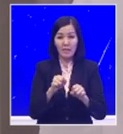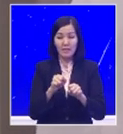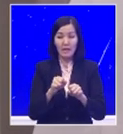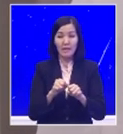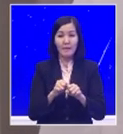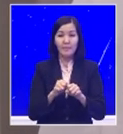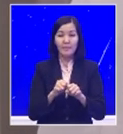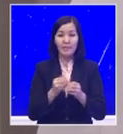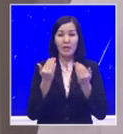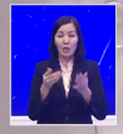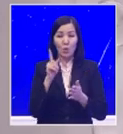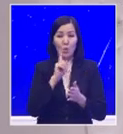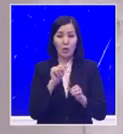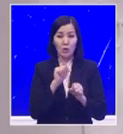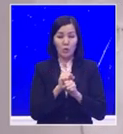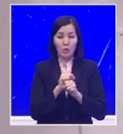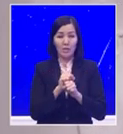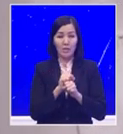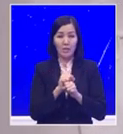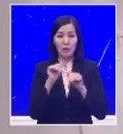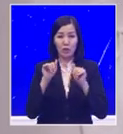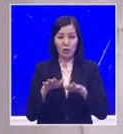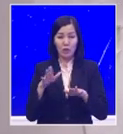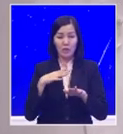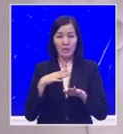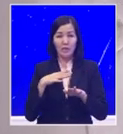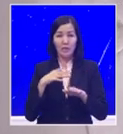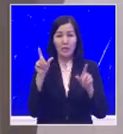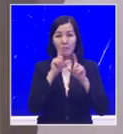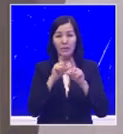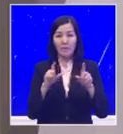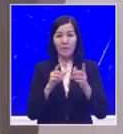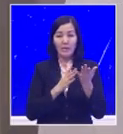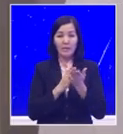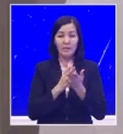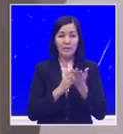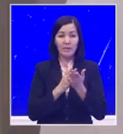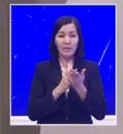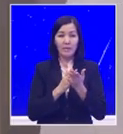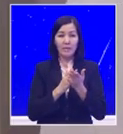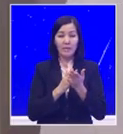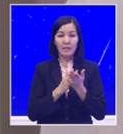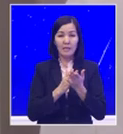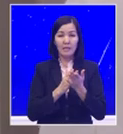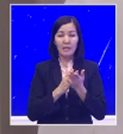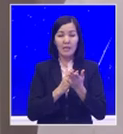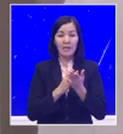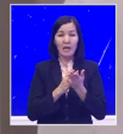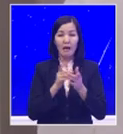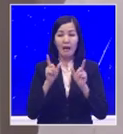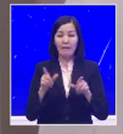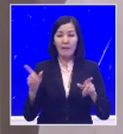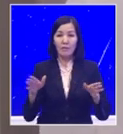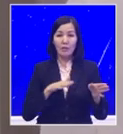қазірше тоқтата тұруға ақыл кеңес бердік. Мекемеміздегі қызметкерлер де, қызмет алушы тұрғындар да